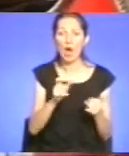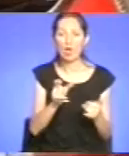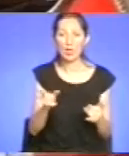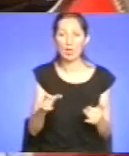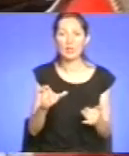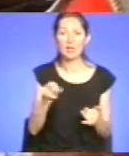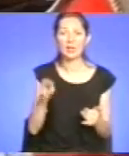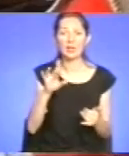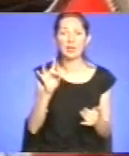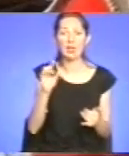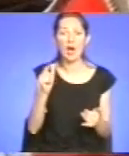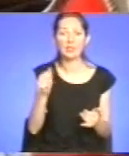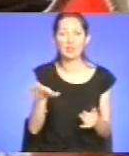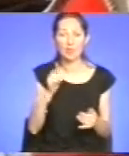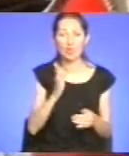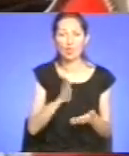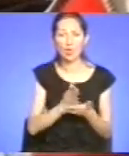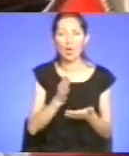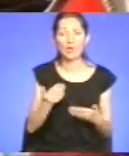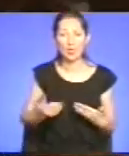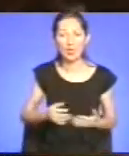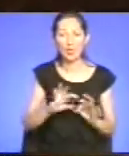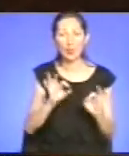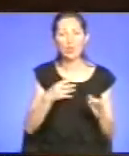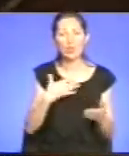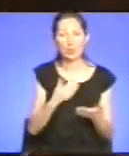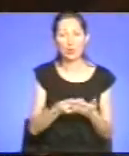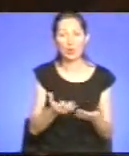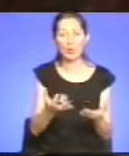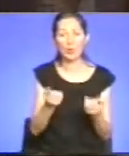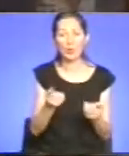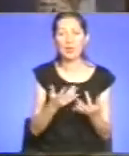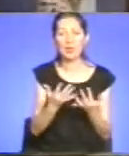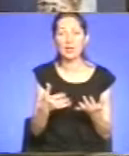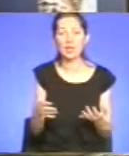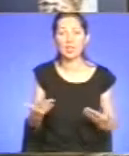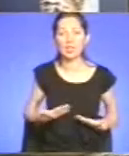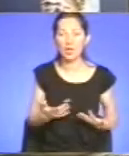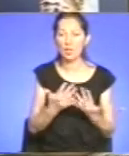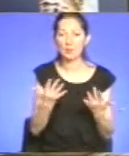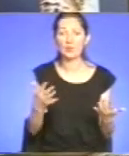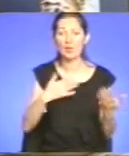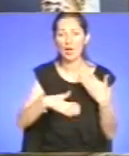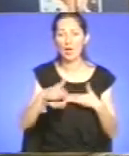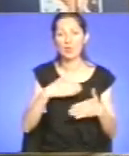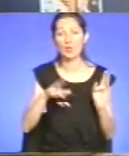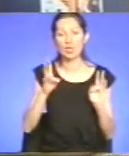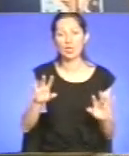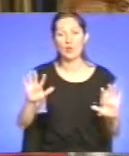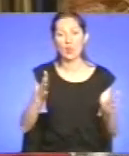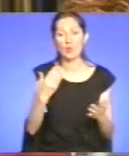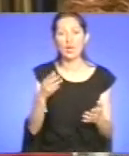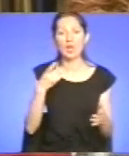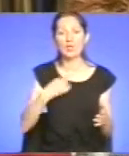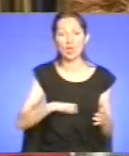Драган все, що відбувається з нею у житті, пояснює по-своєму, приймає його зі всіма радісними і трагічними моментами. Вона